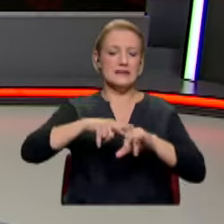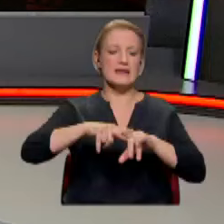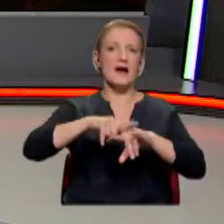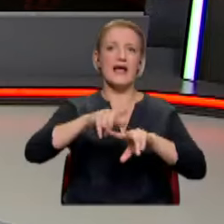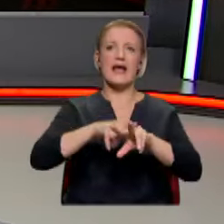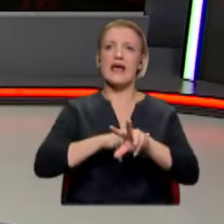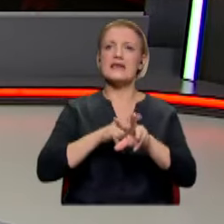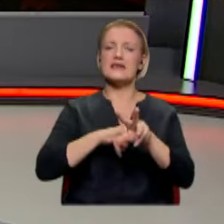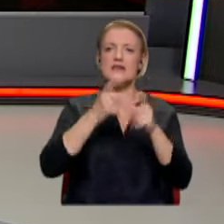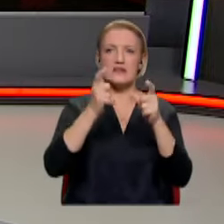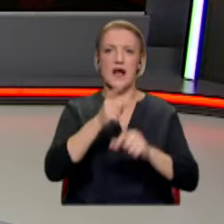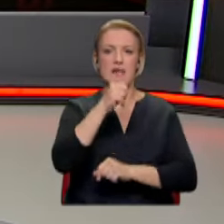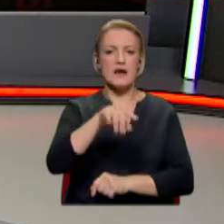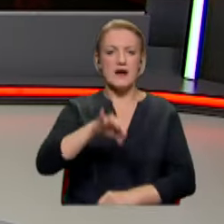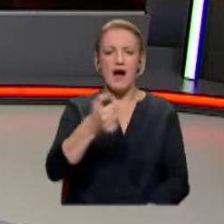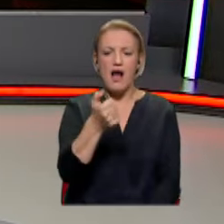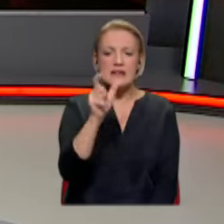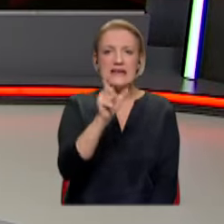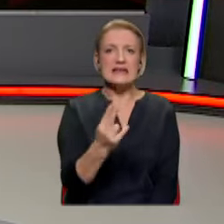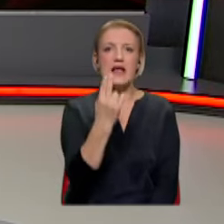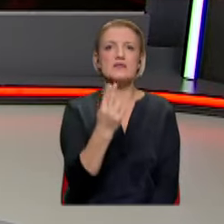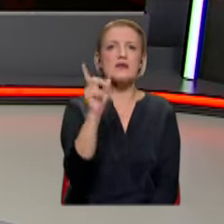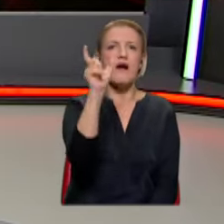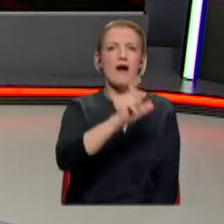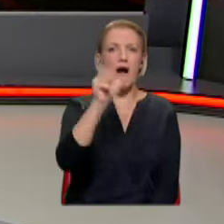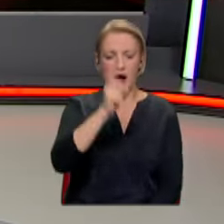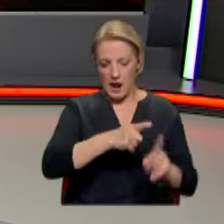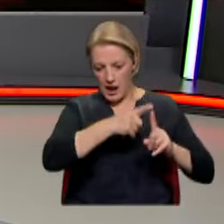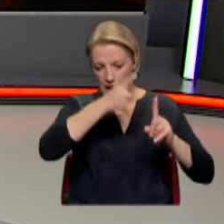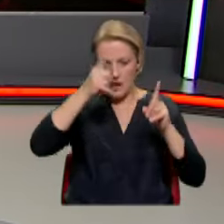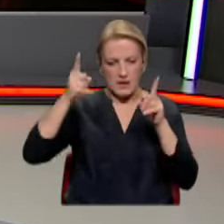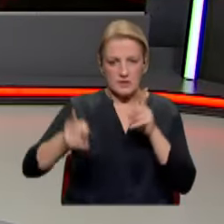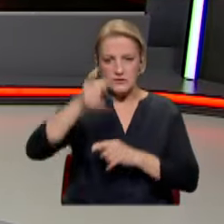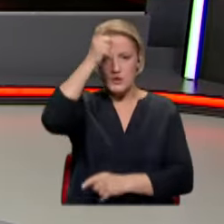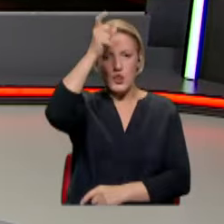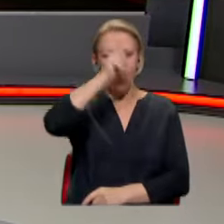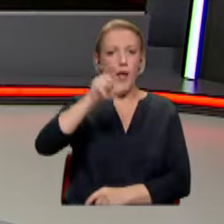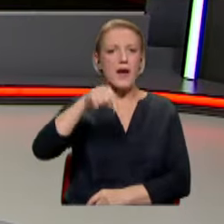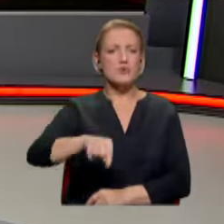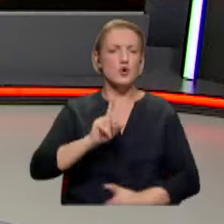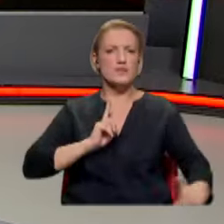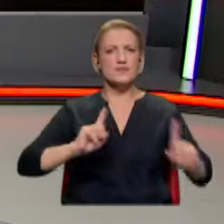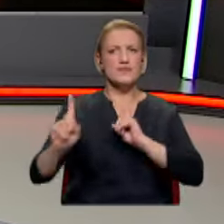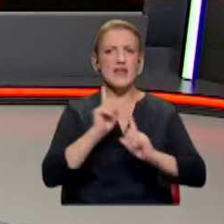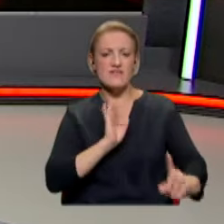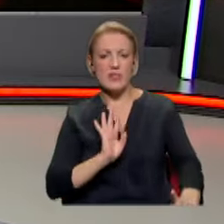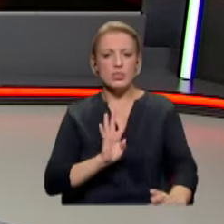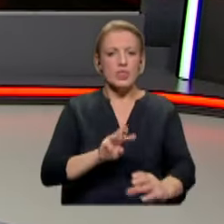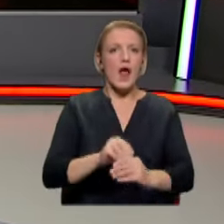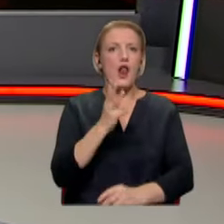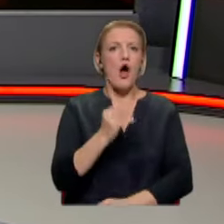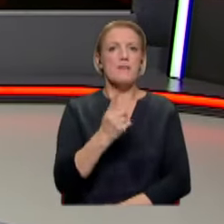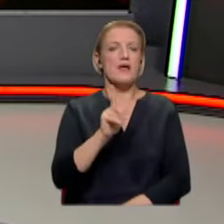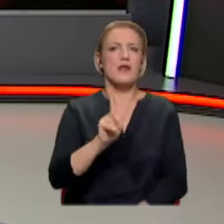lahde biz burada 67 ay boyu unca Türkiye bu davaya müdahil olmalı